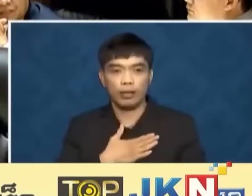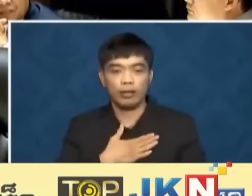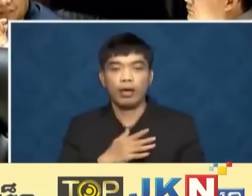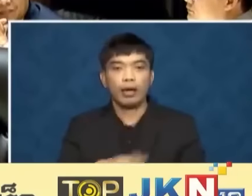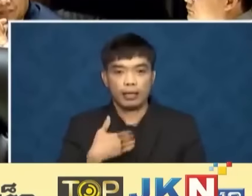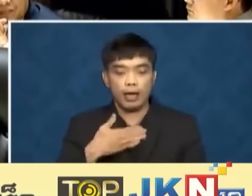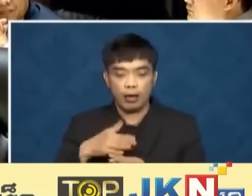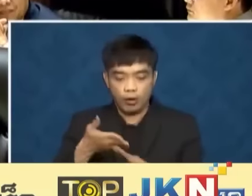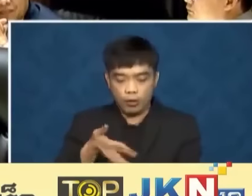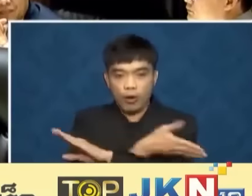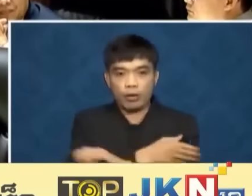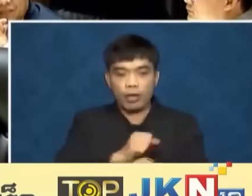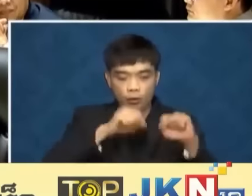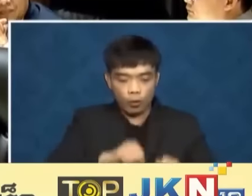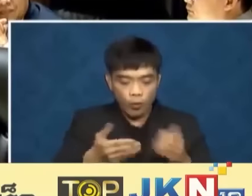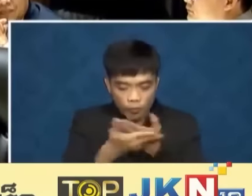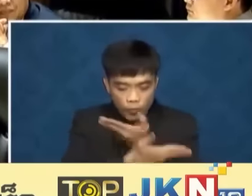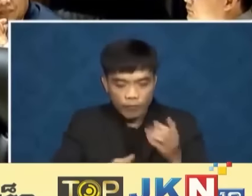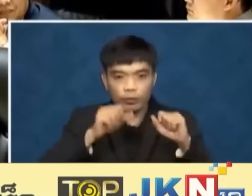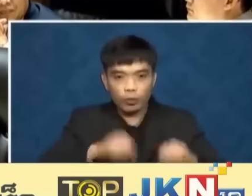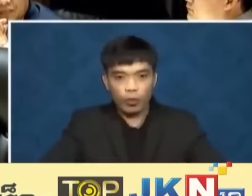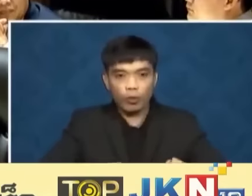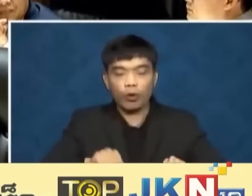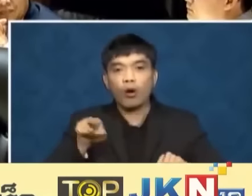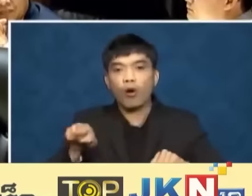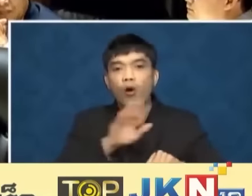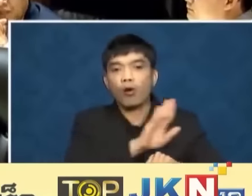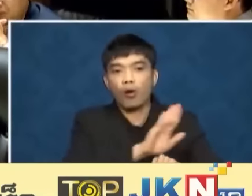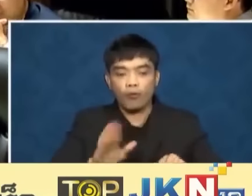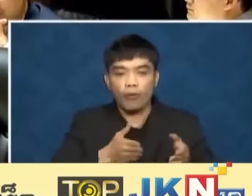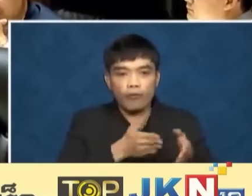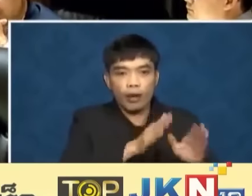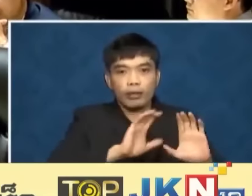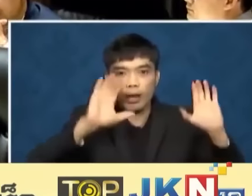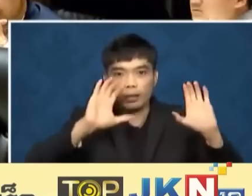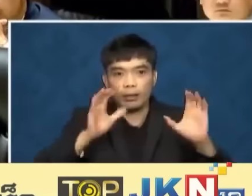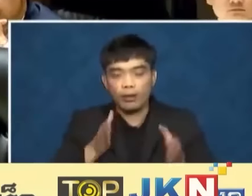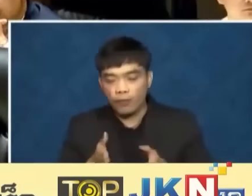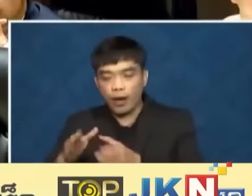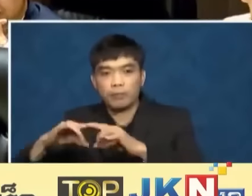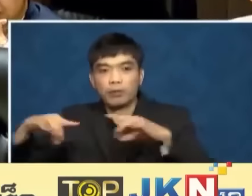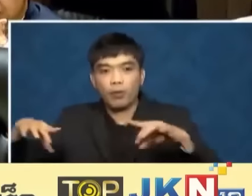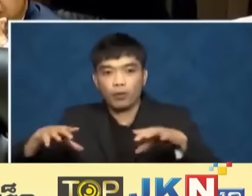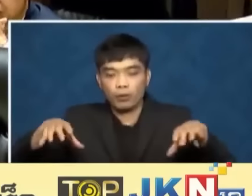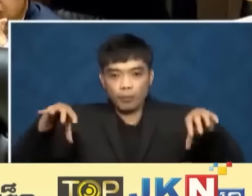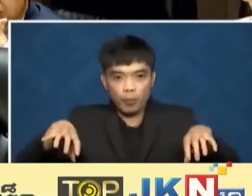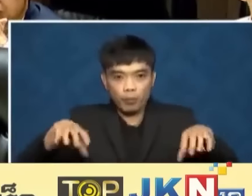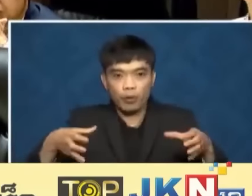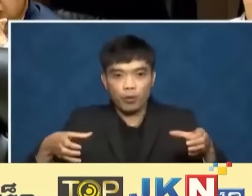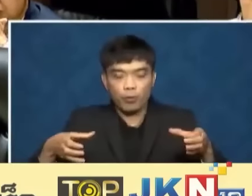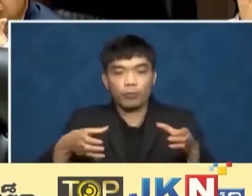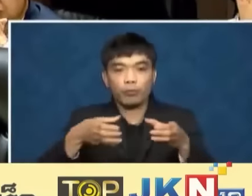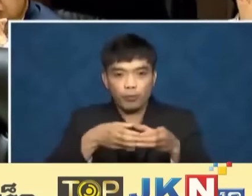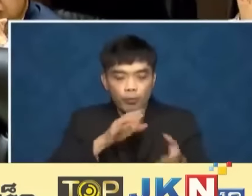มแบบขานชื ่อ นะก็มีการนับองค์ประชุมแบบขานชื่อนะ